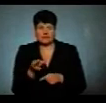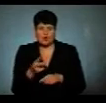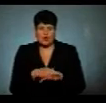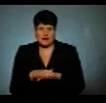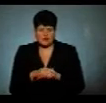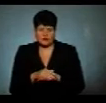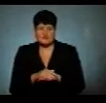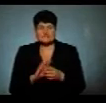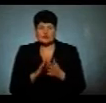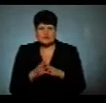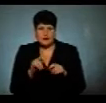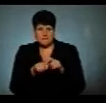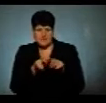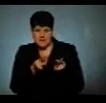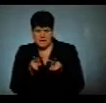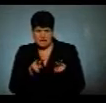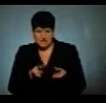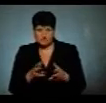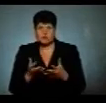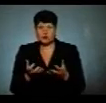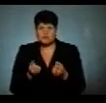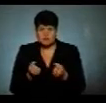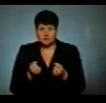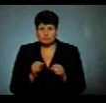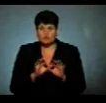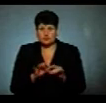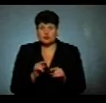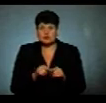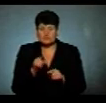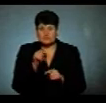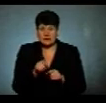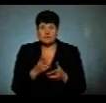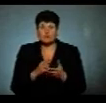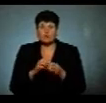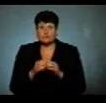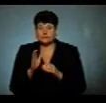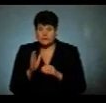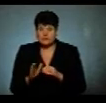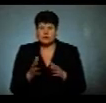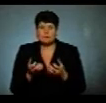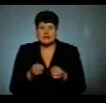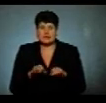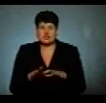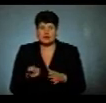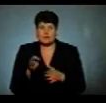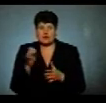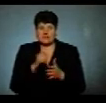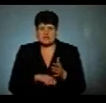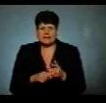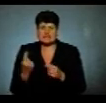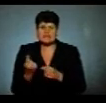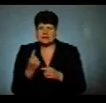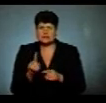ситуація моніториться. Якщо ми отримаємо коментар фахівців, що це, що там є, є загрозою, тому буде прийнято рішення про закриття. Єдине, що